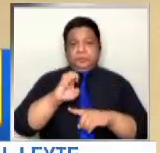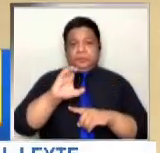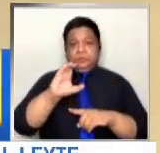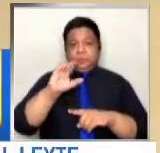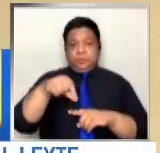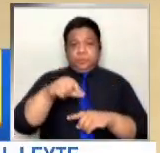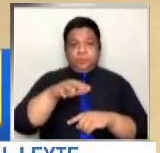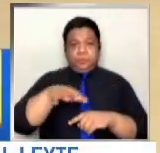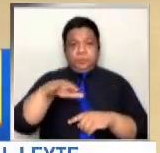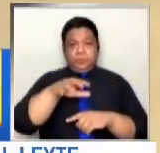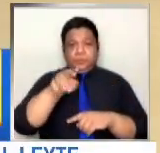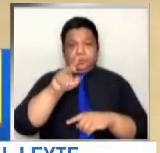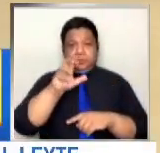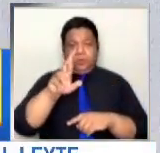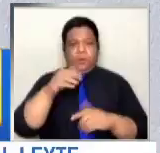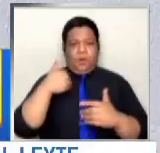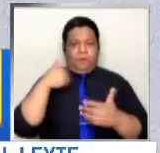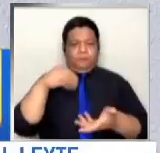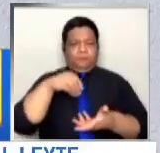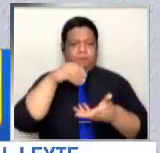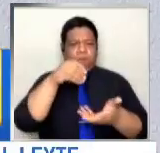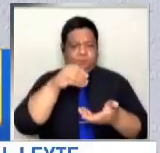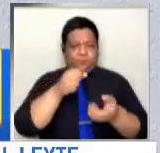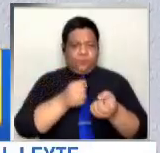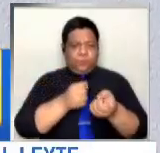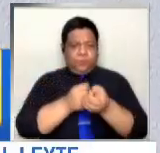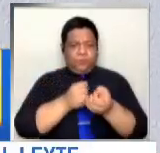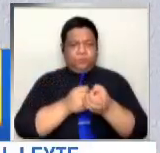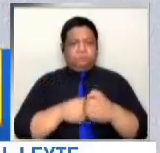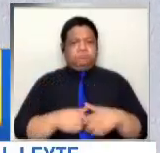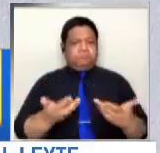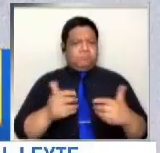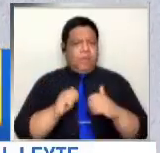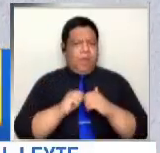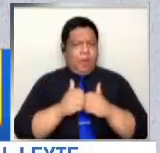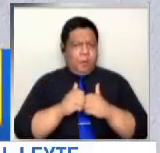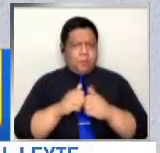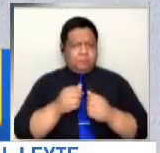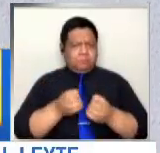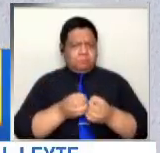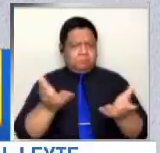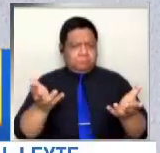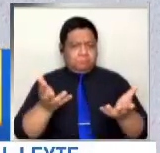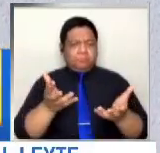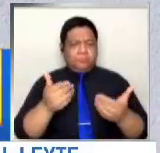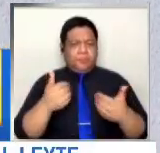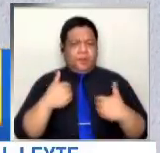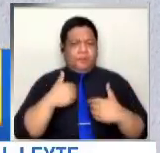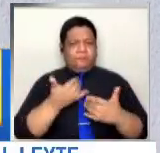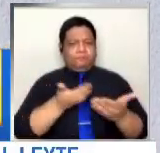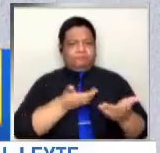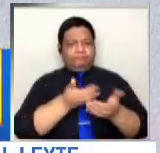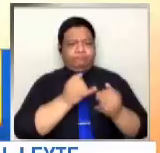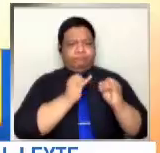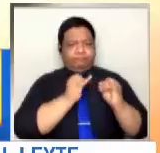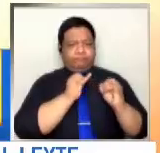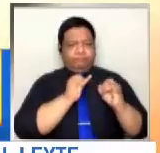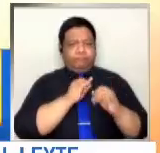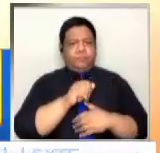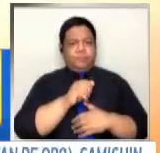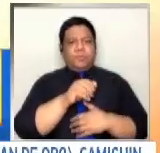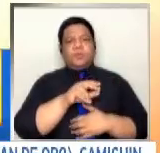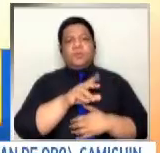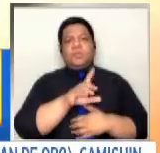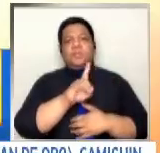bubble. Paano nga ba ito ipamimigay at kaugnay niyan, mga kapanayam po natin, si DILG Undersecretary Jonathan Malaya. Good morning po,